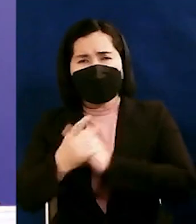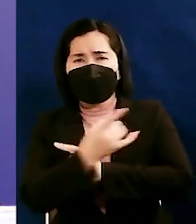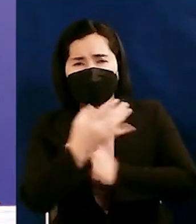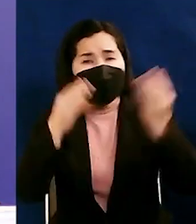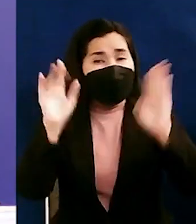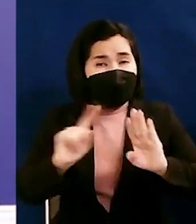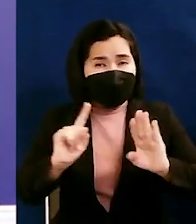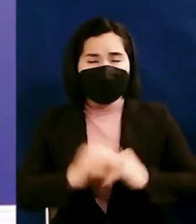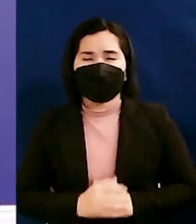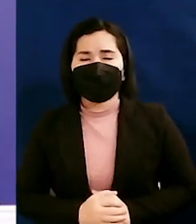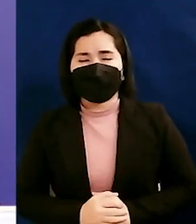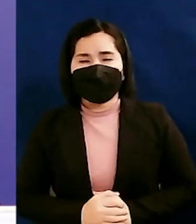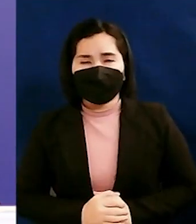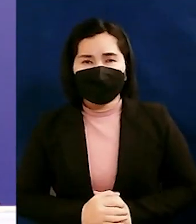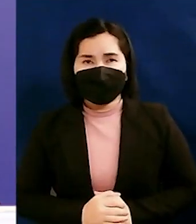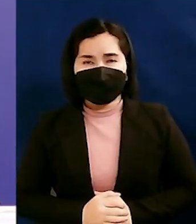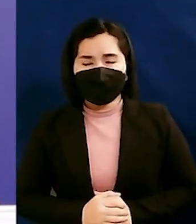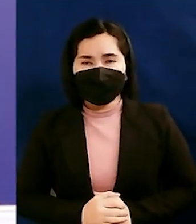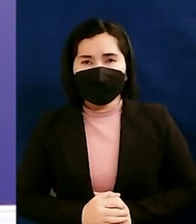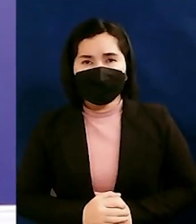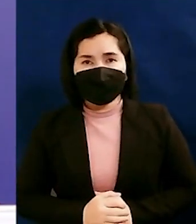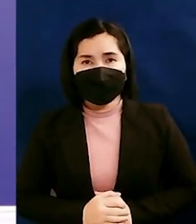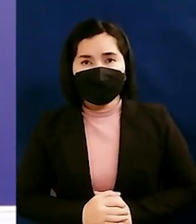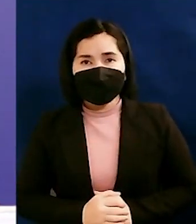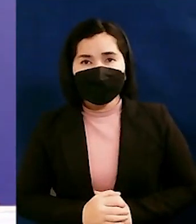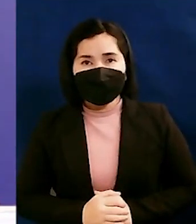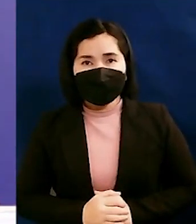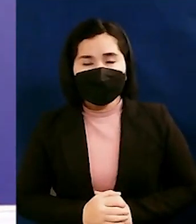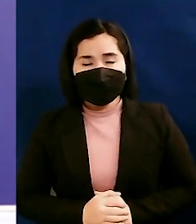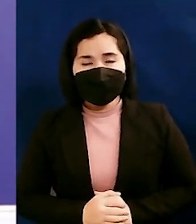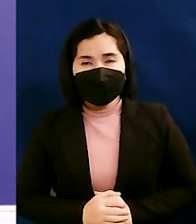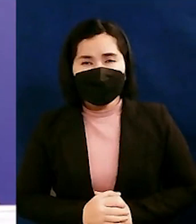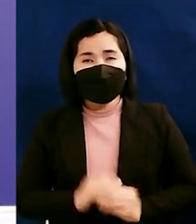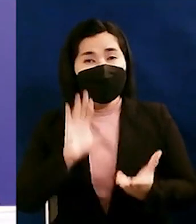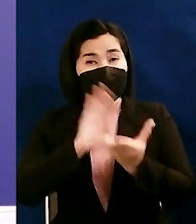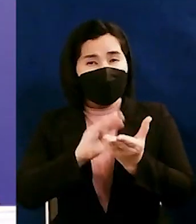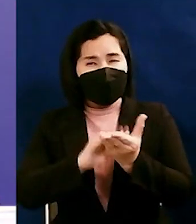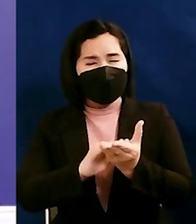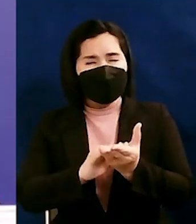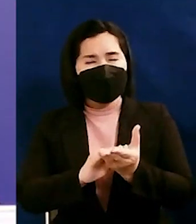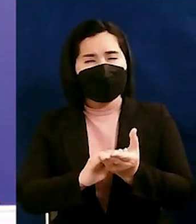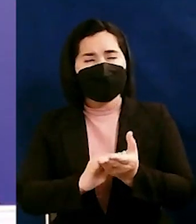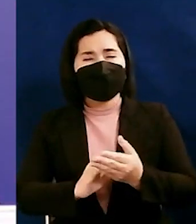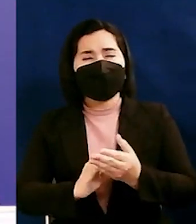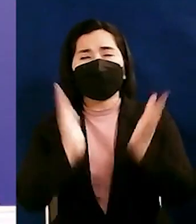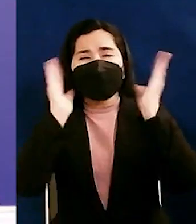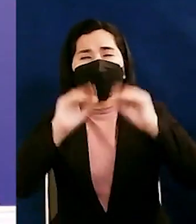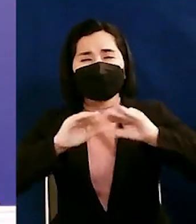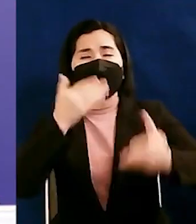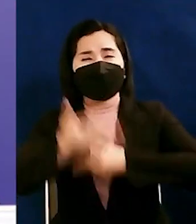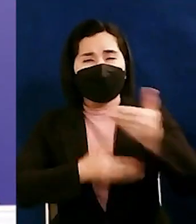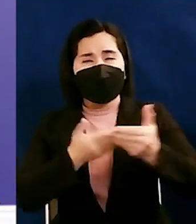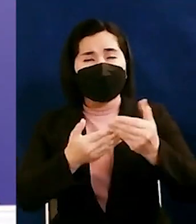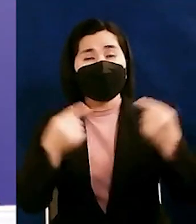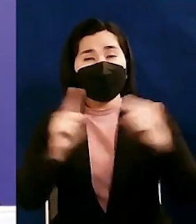รียนว่าข้อมูลที่มีการดำเนินการประกาศขายทางสื่อออนไลน์นะ